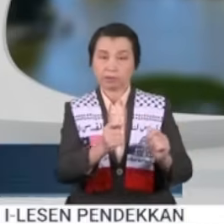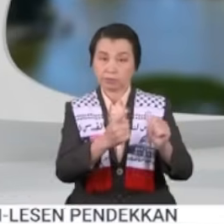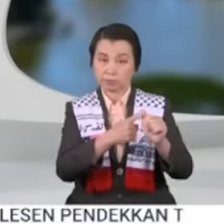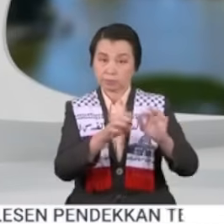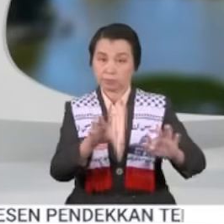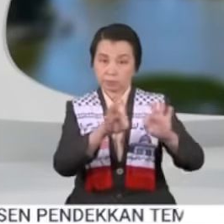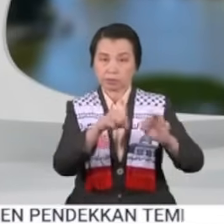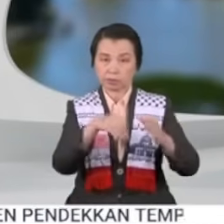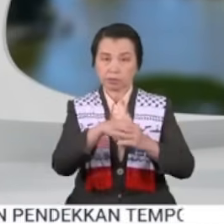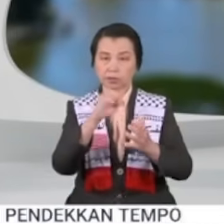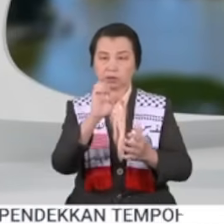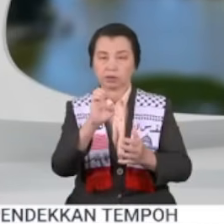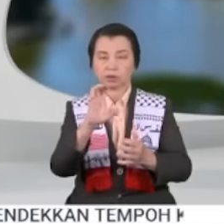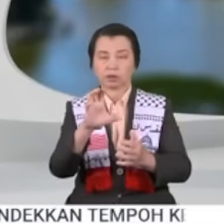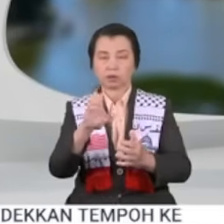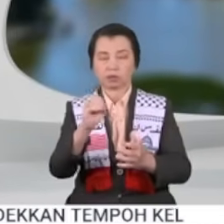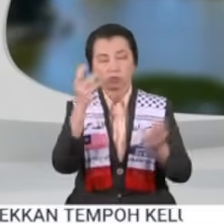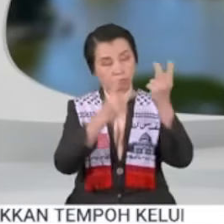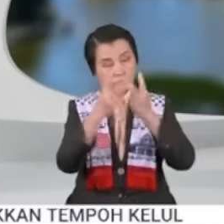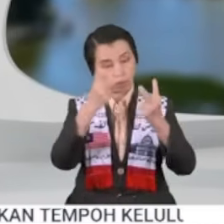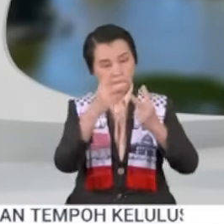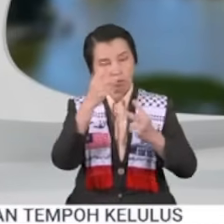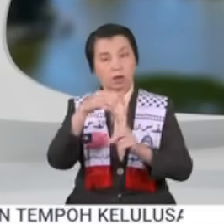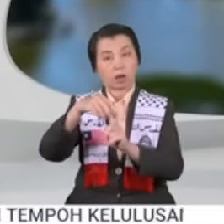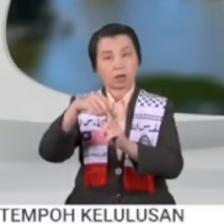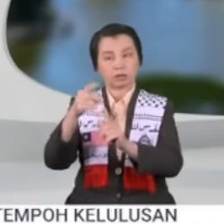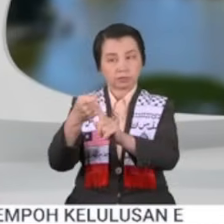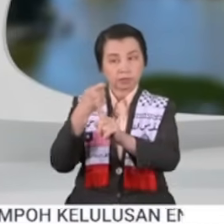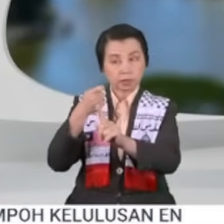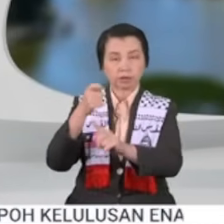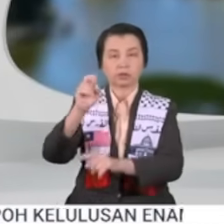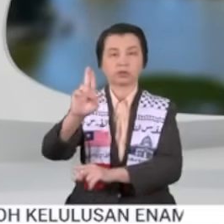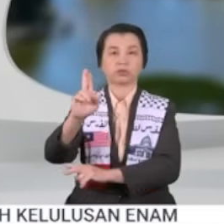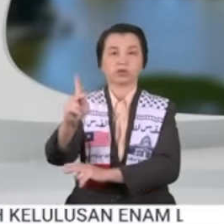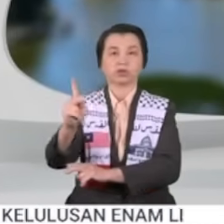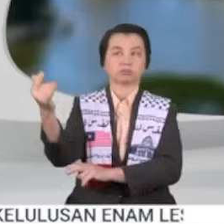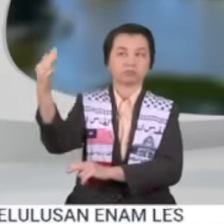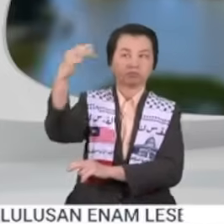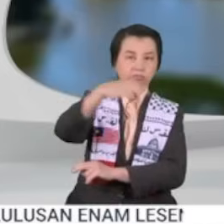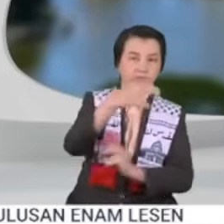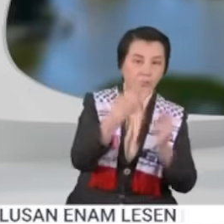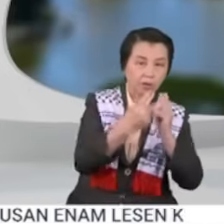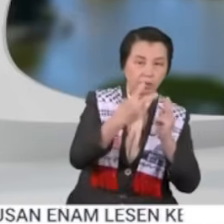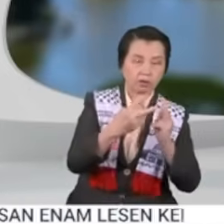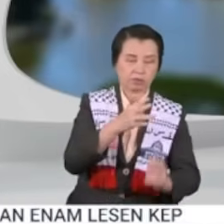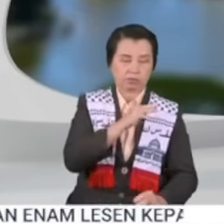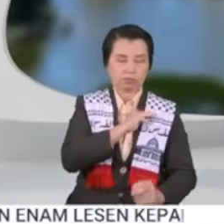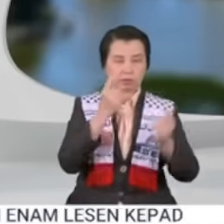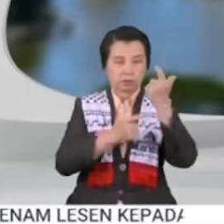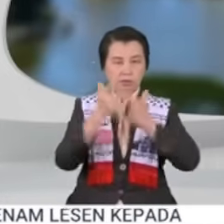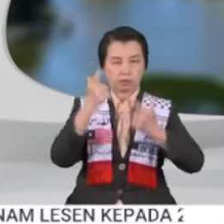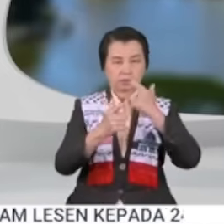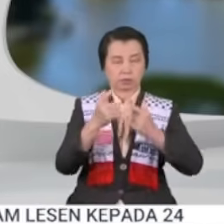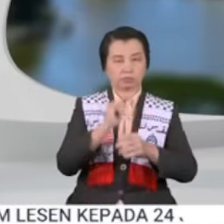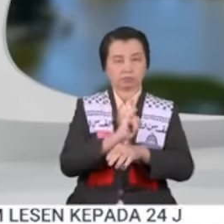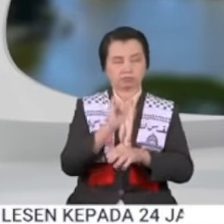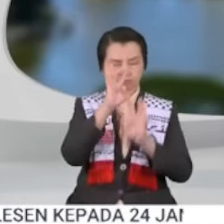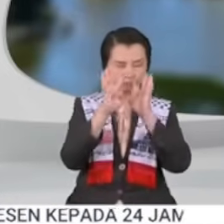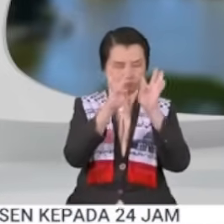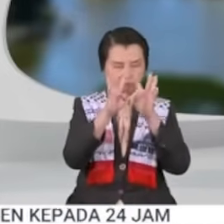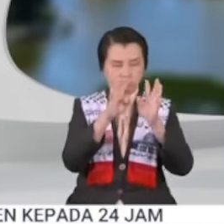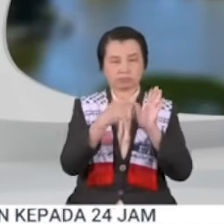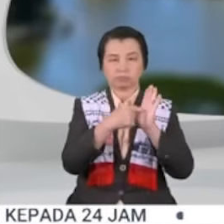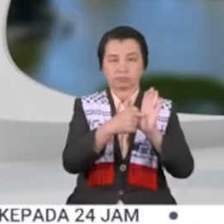dalam industri ekopelancongan khususnya bagi pelancong dari United Kingdom UK menteri pelancongan industri kreatif dan seni